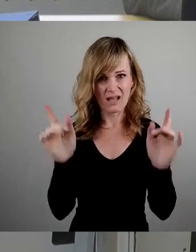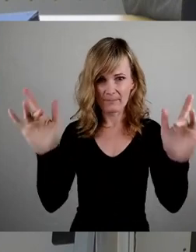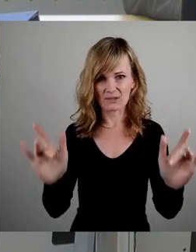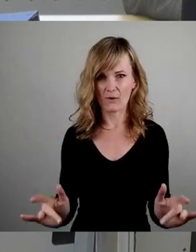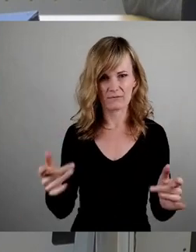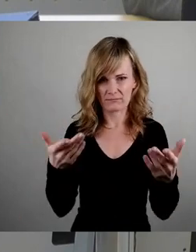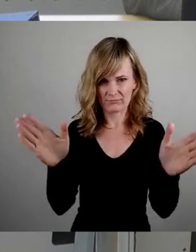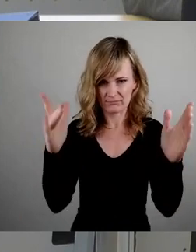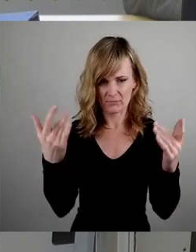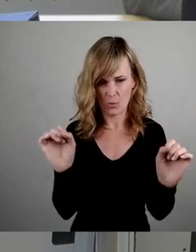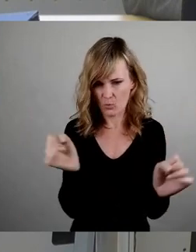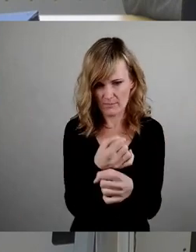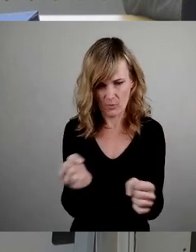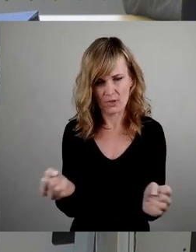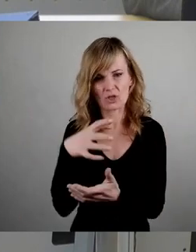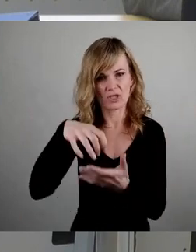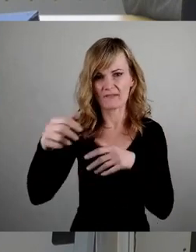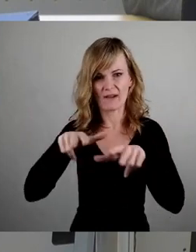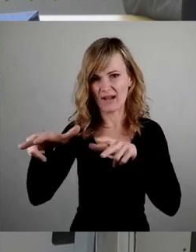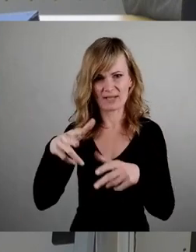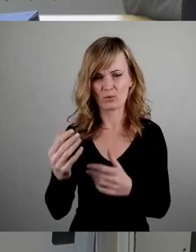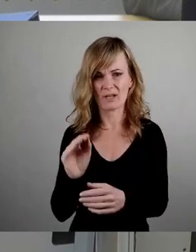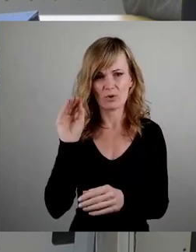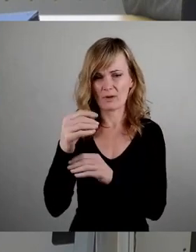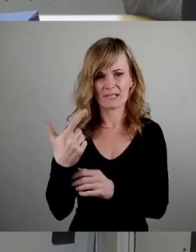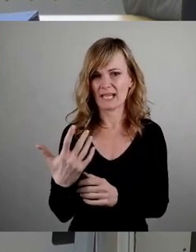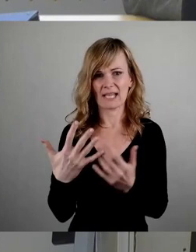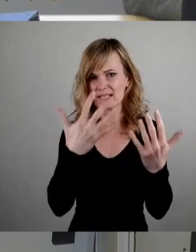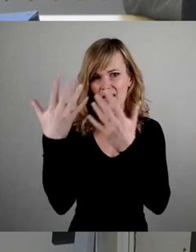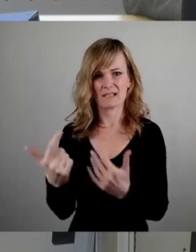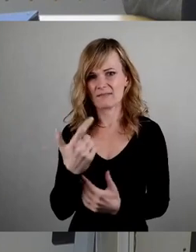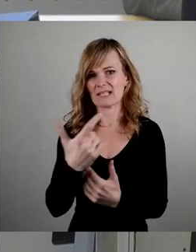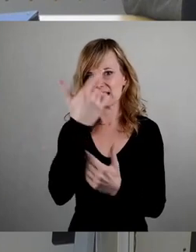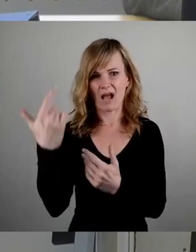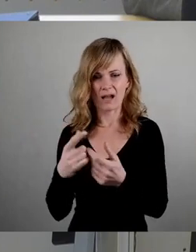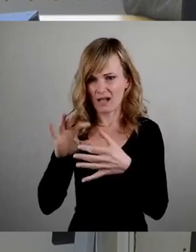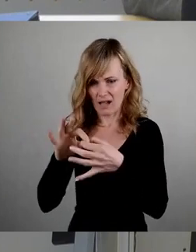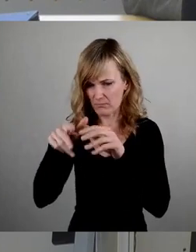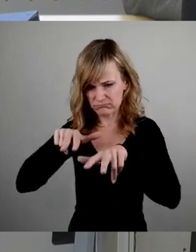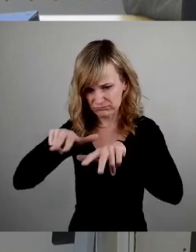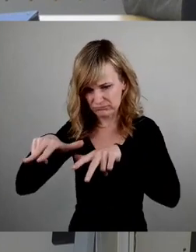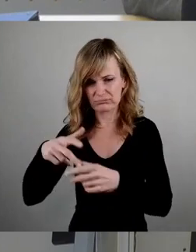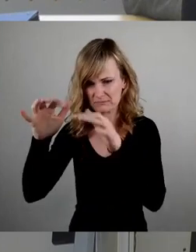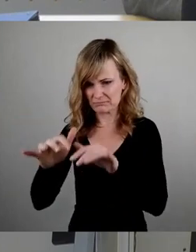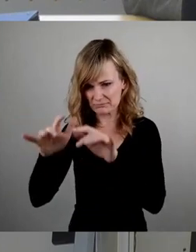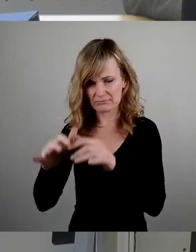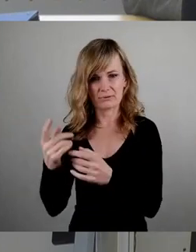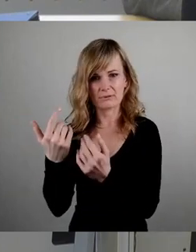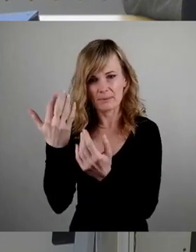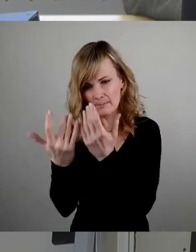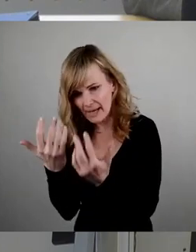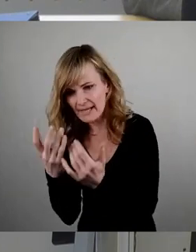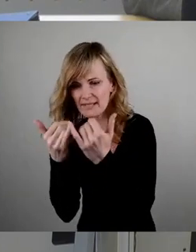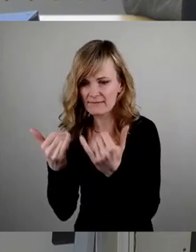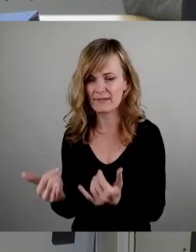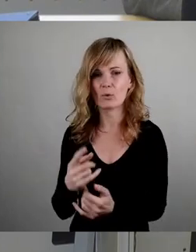würde die Kapazitäten der Stadtverwaltung auf Jahrzehnte binden, eigentlich nur, um am Ende herauszufinden, dass alle die Menschen, die dort an der Straße wohnen,